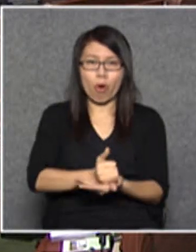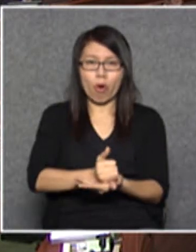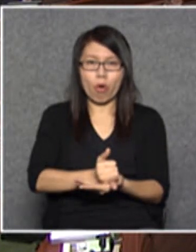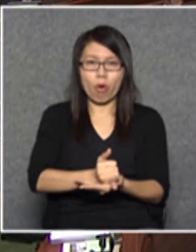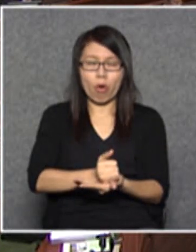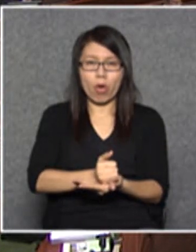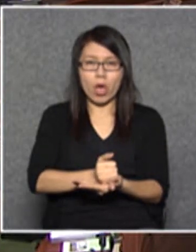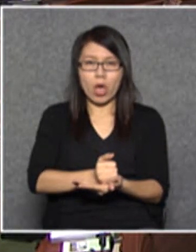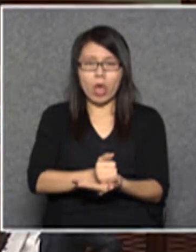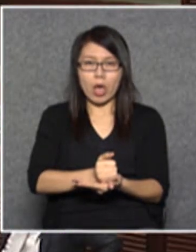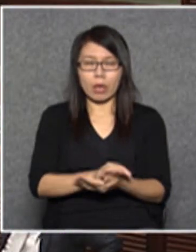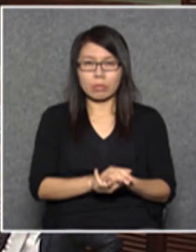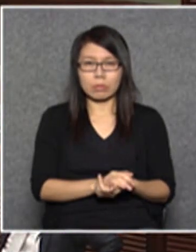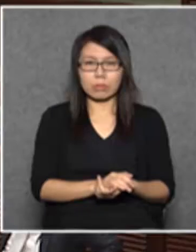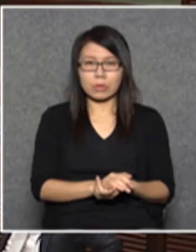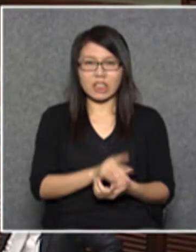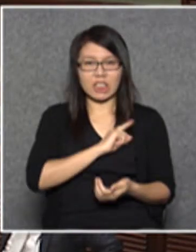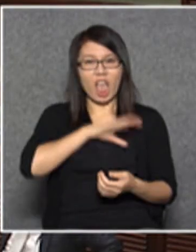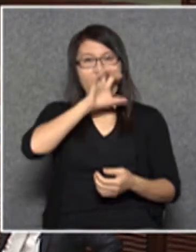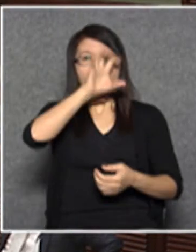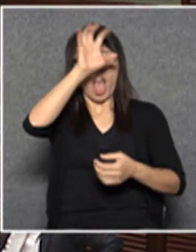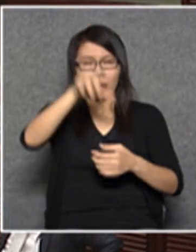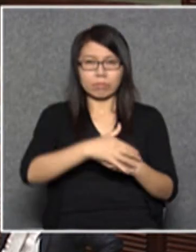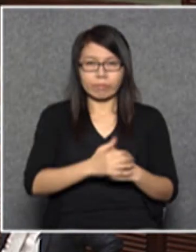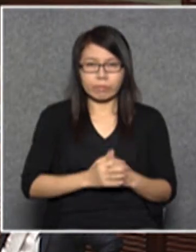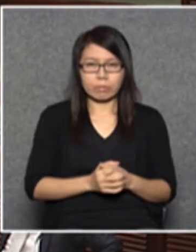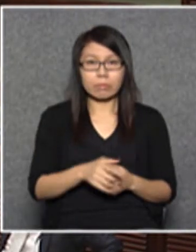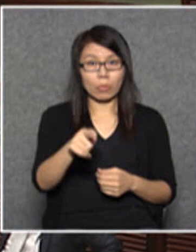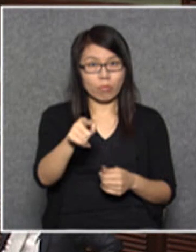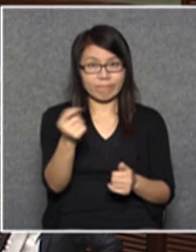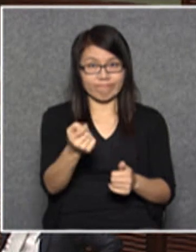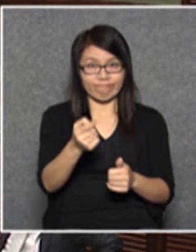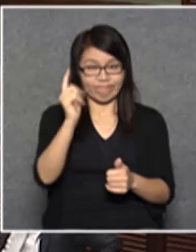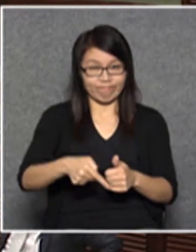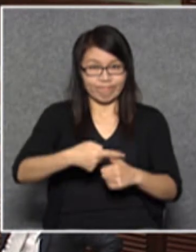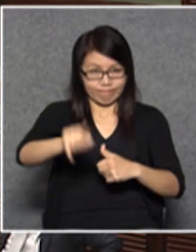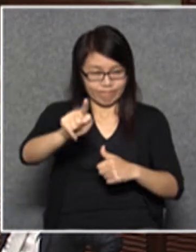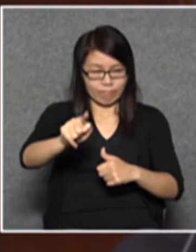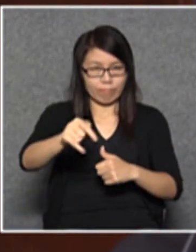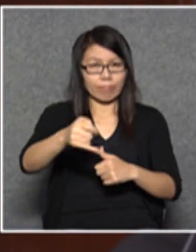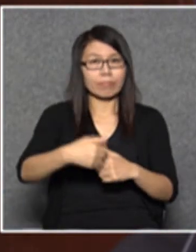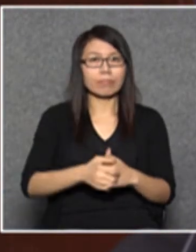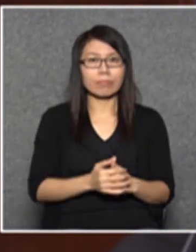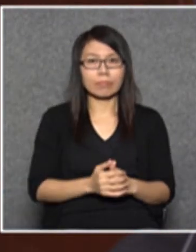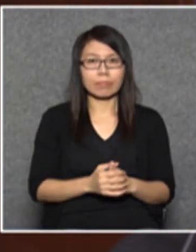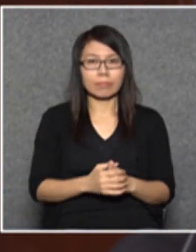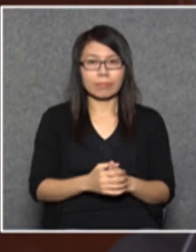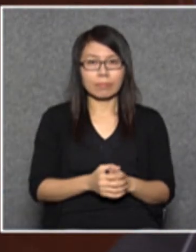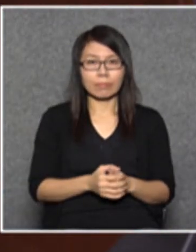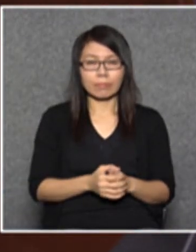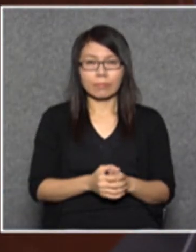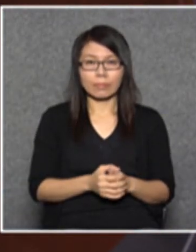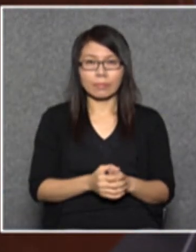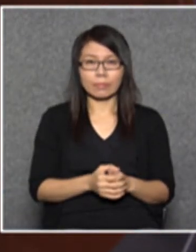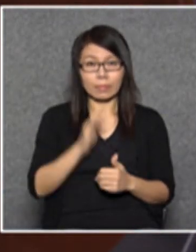邊係大聲呼叫嘅話咧，我就會立即要求你離開會議廳。